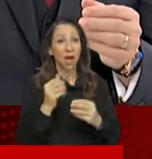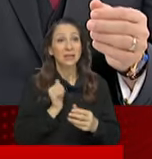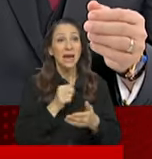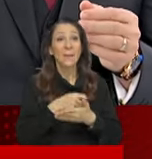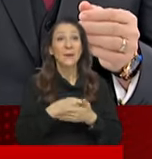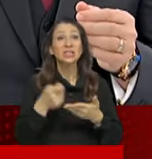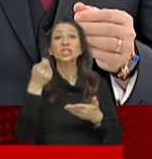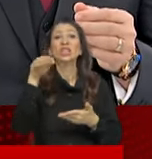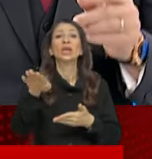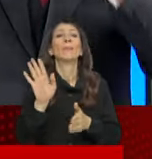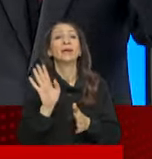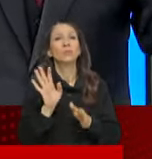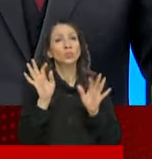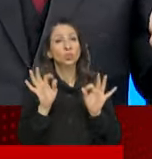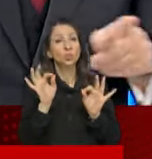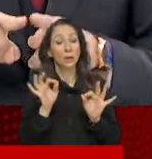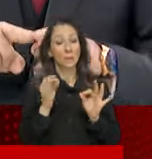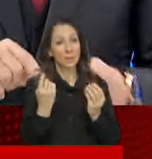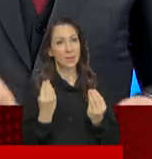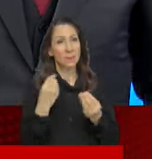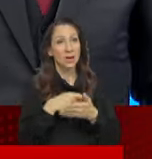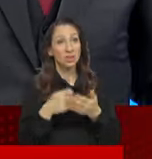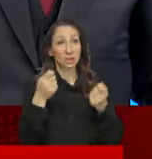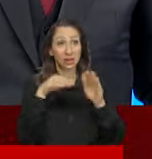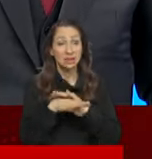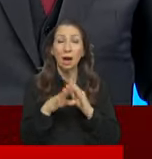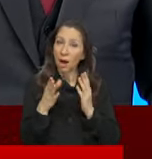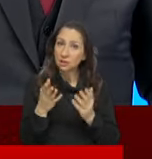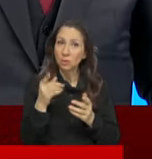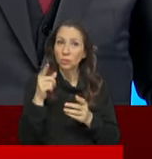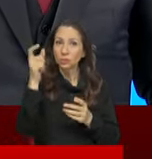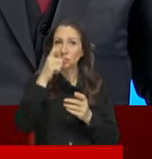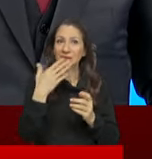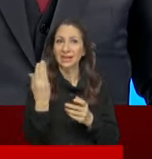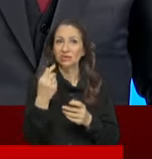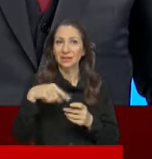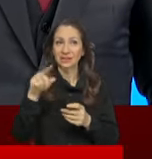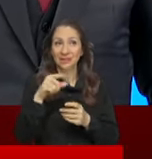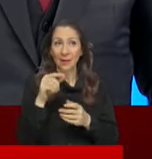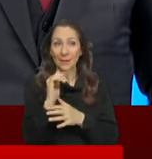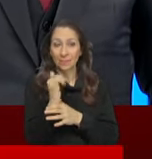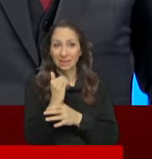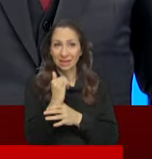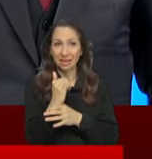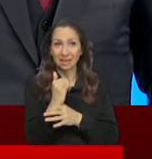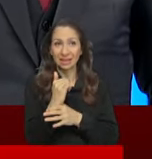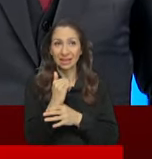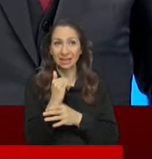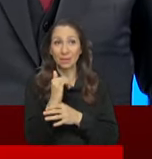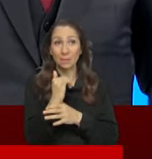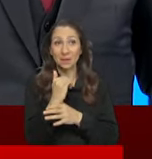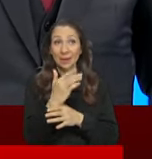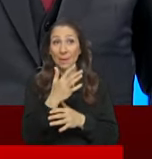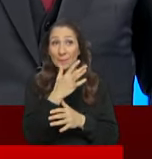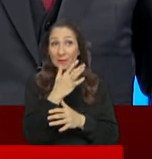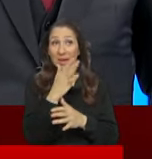ücretle işe girmeyin mutlaka dolgun ücret Aslında efendim yani E bu ülkenin gençlerinin meslek bulma ya da mesleği